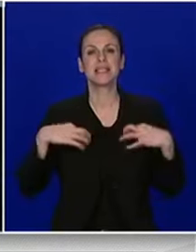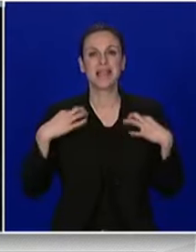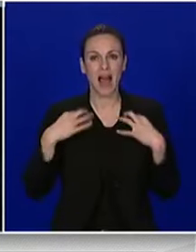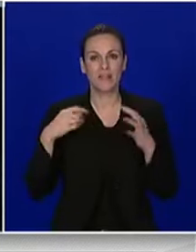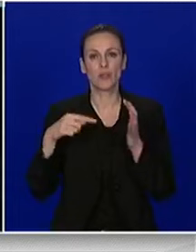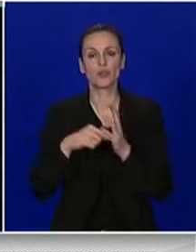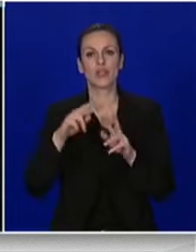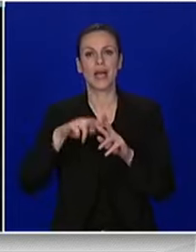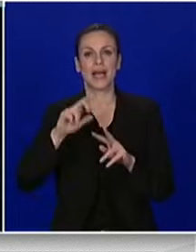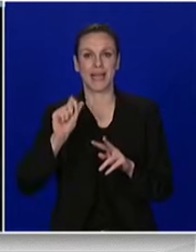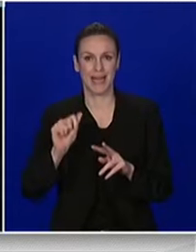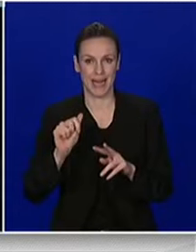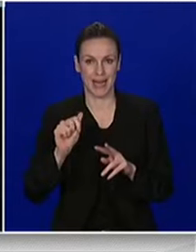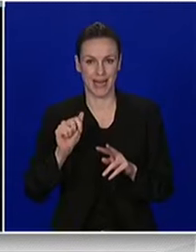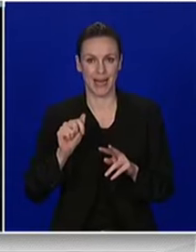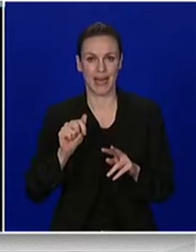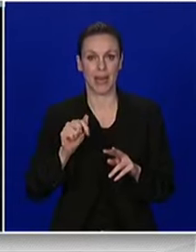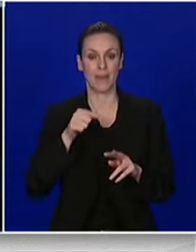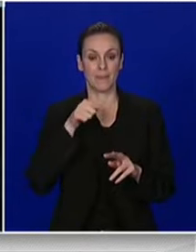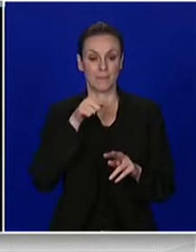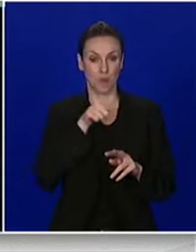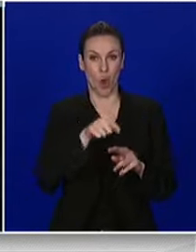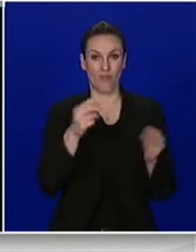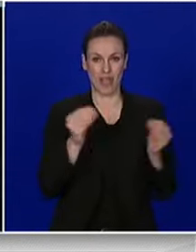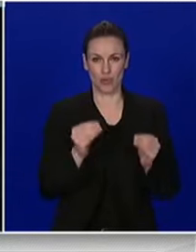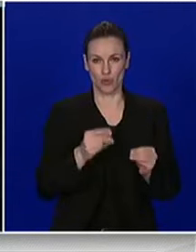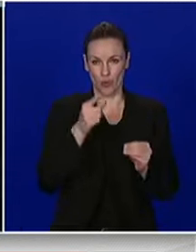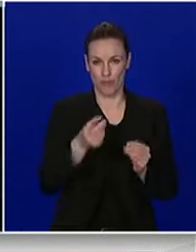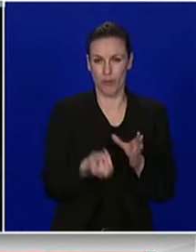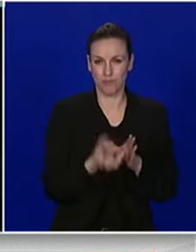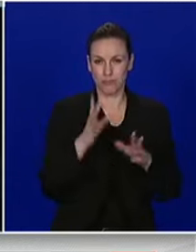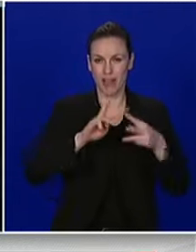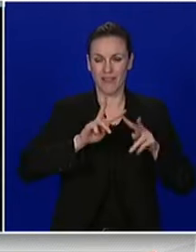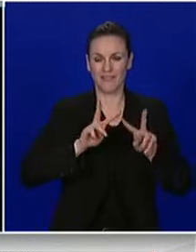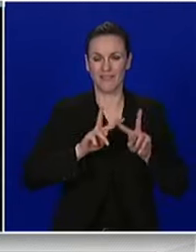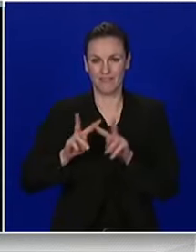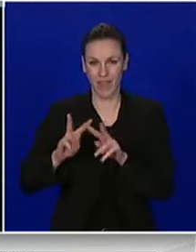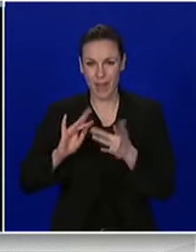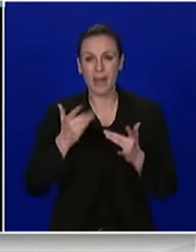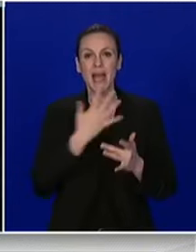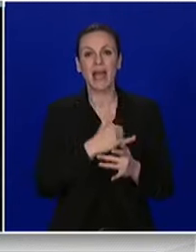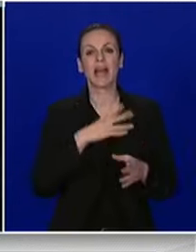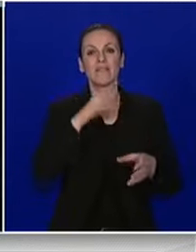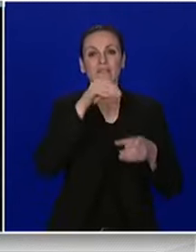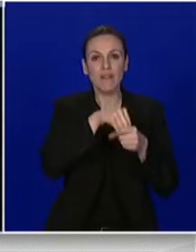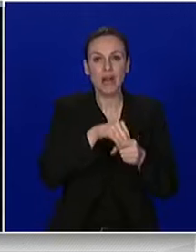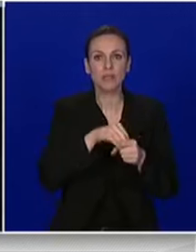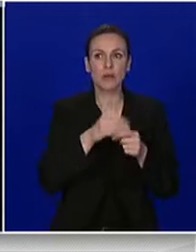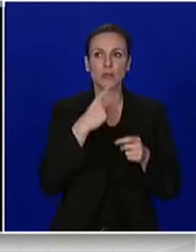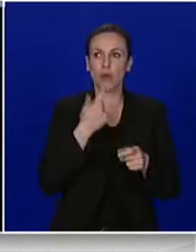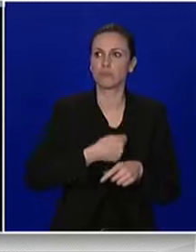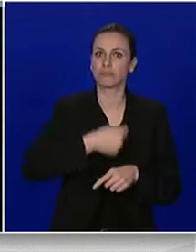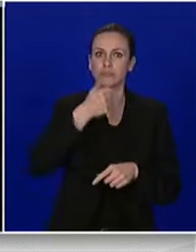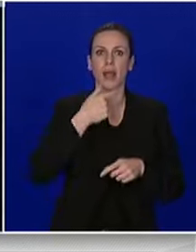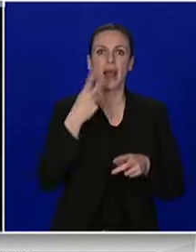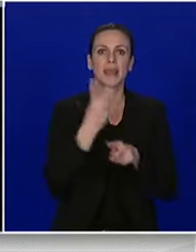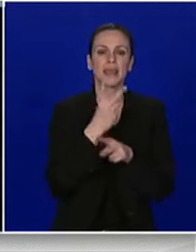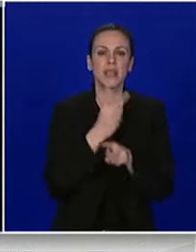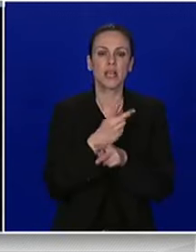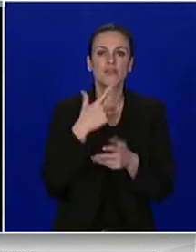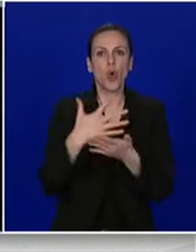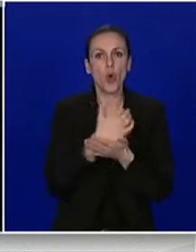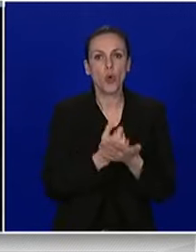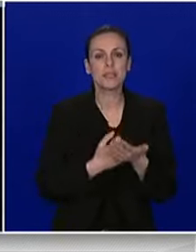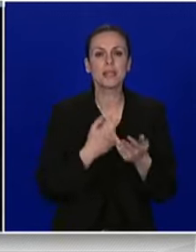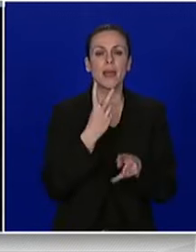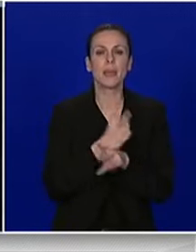cijepise.zdravlje.hr. Aktiviranjem ovog sustava Republika Hrvatska svrstala se među vodeće zemlje koji koriste